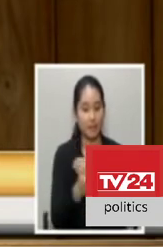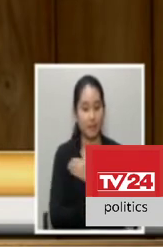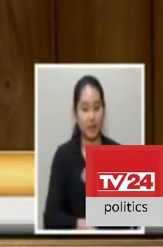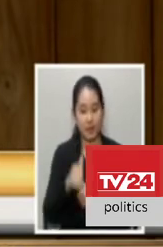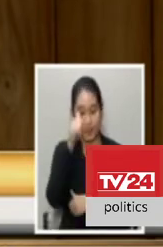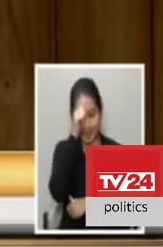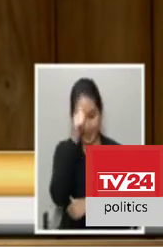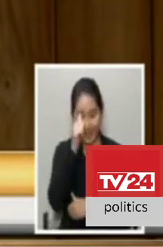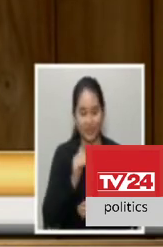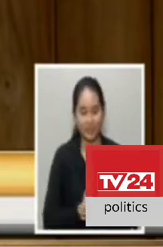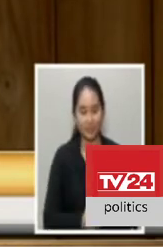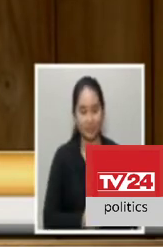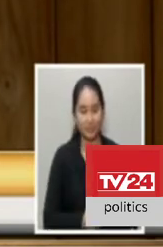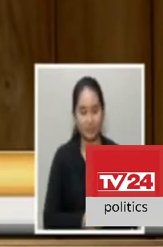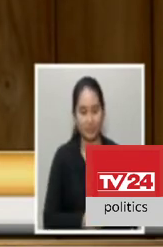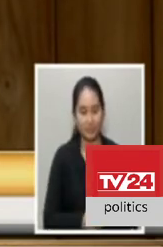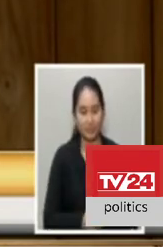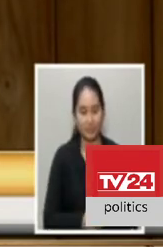และ